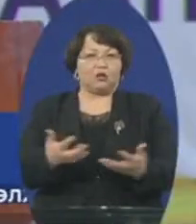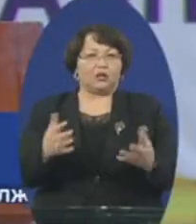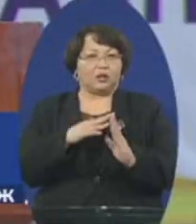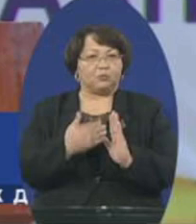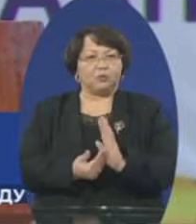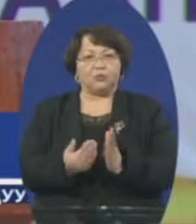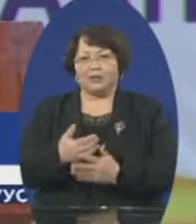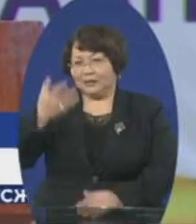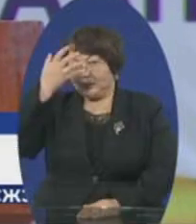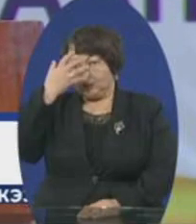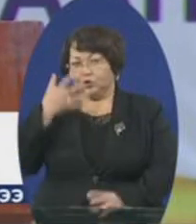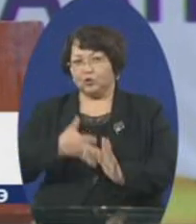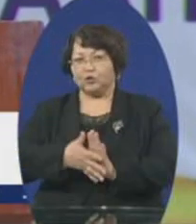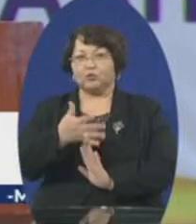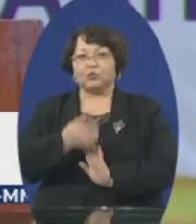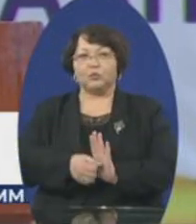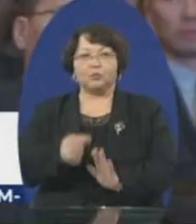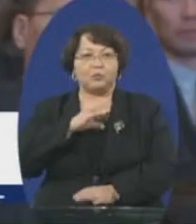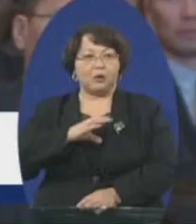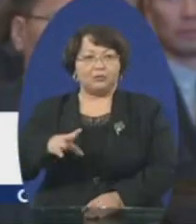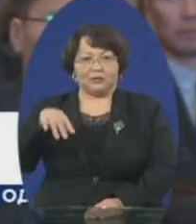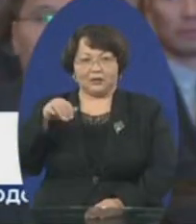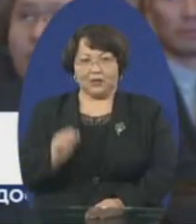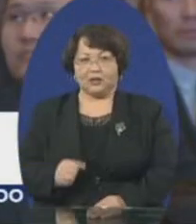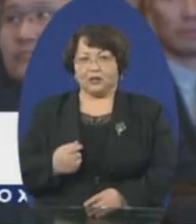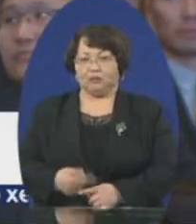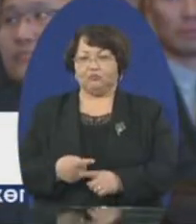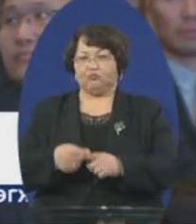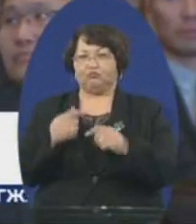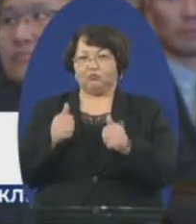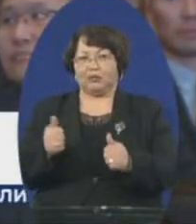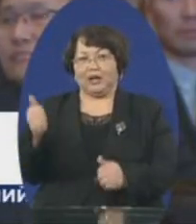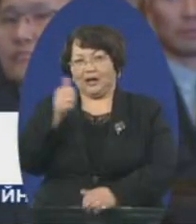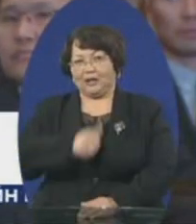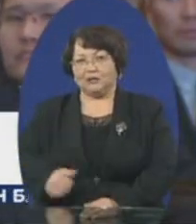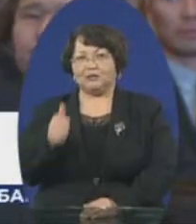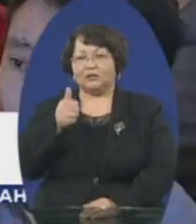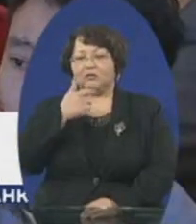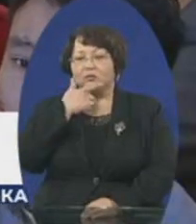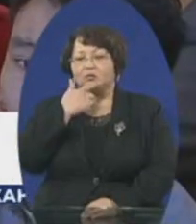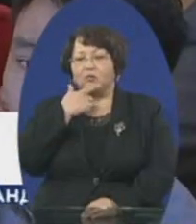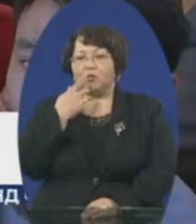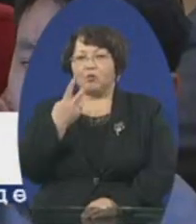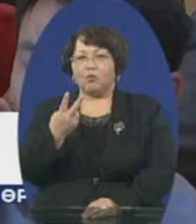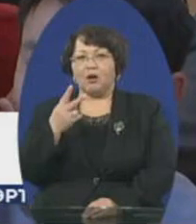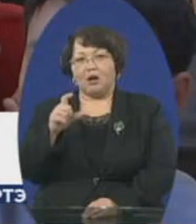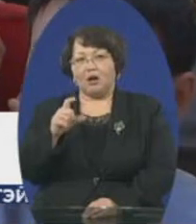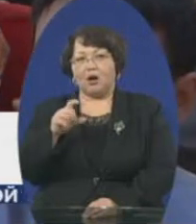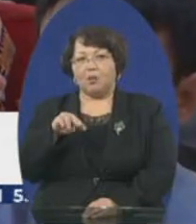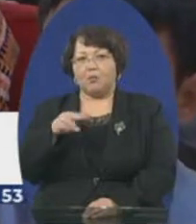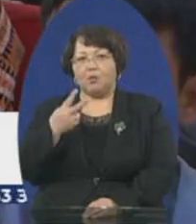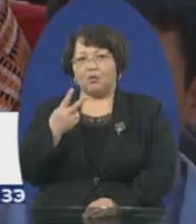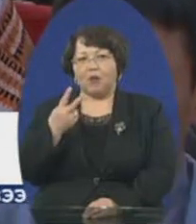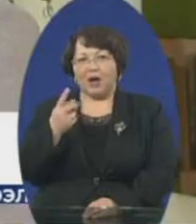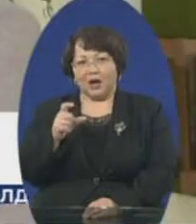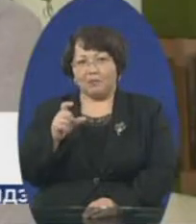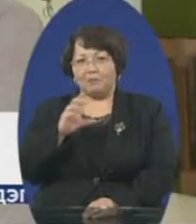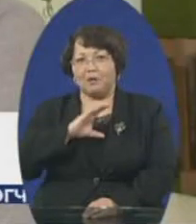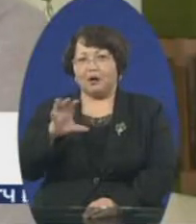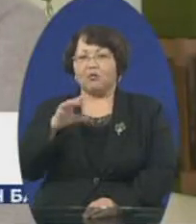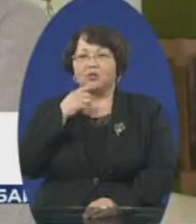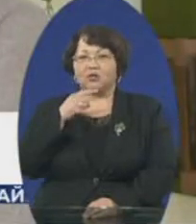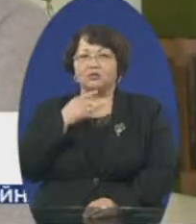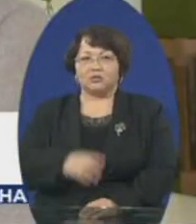газраас төсвийн байгууллагын цалин урамшуулалыг үе шатаа нэмэгдүүлж байгаа ч хангалтгүй байгааг үйлдвэрчний эвлэлийн байгууллагууд хэлж байна. Төхний